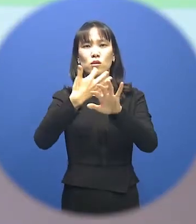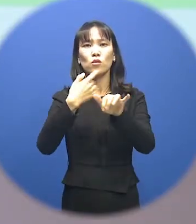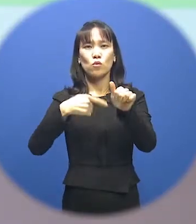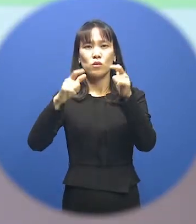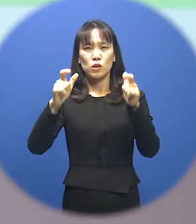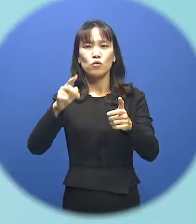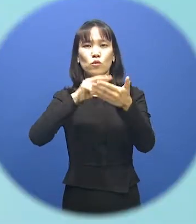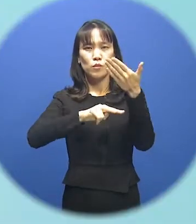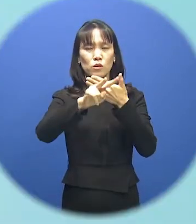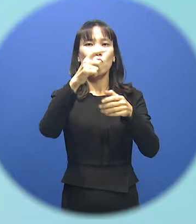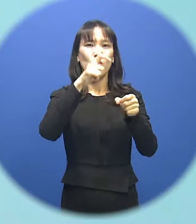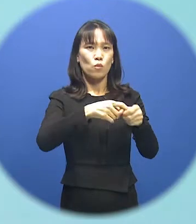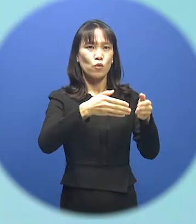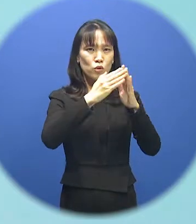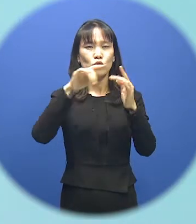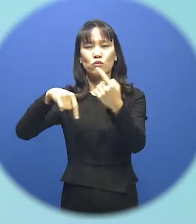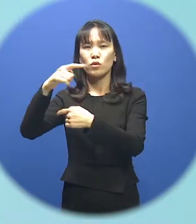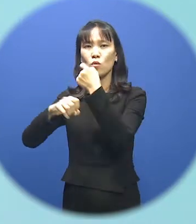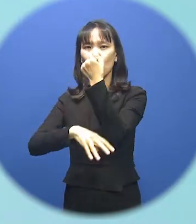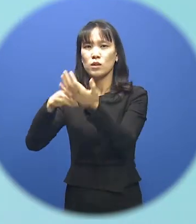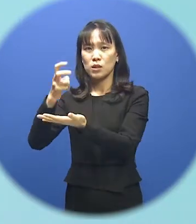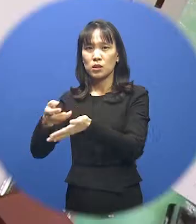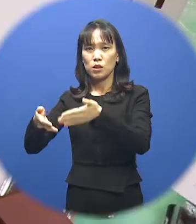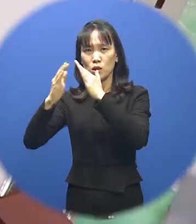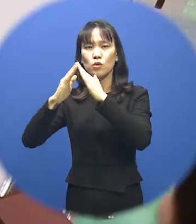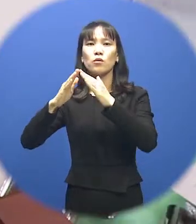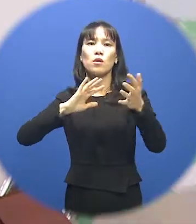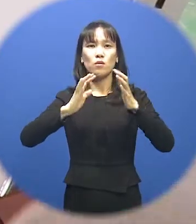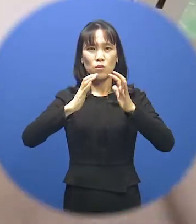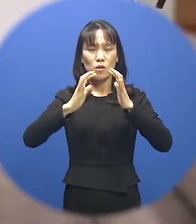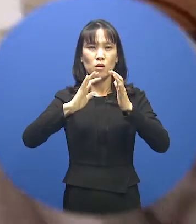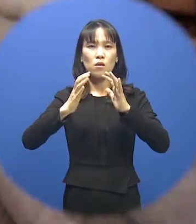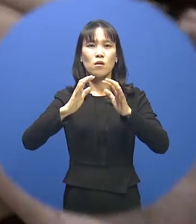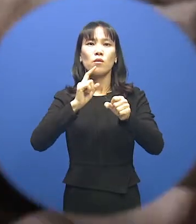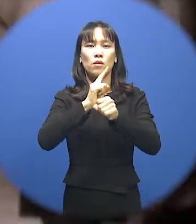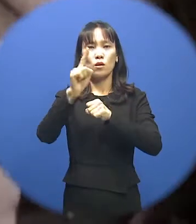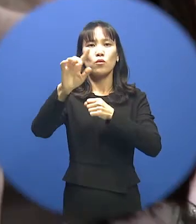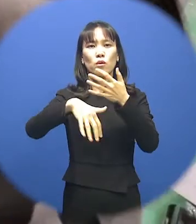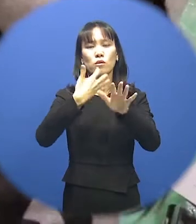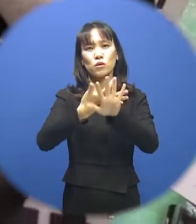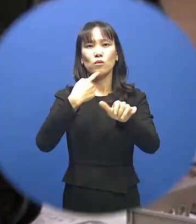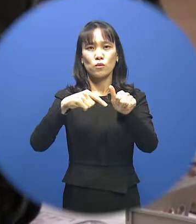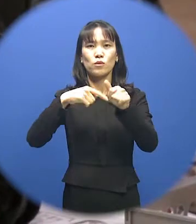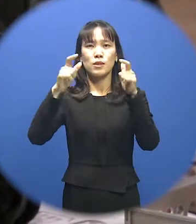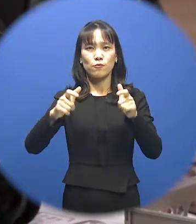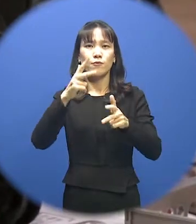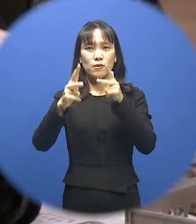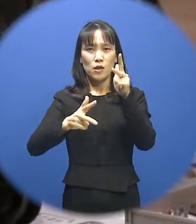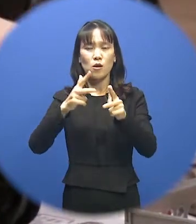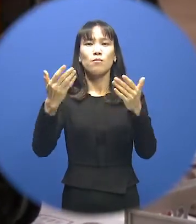혁신교육지구 비전과 목표 수립, 운영 원칙을 세우기 위한 원탁 토론을 통해 내년도